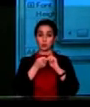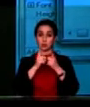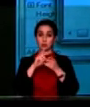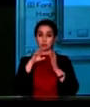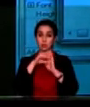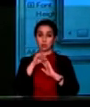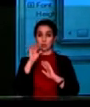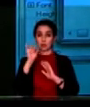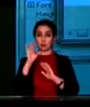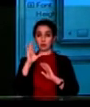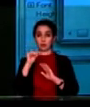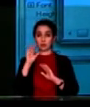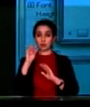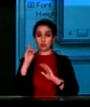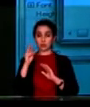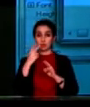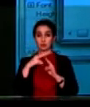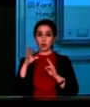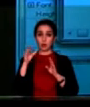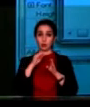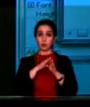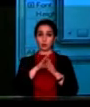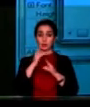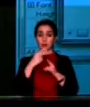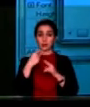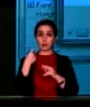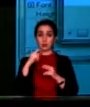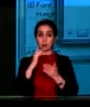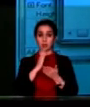I va J. Ular butun qiymatga ega.